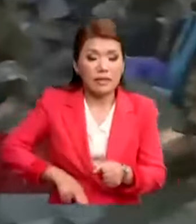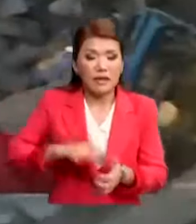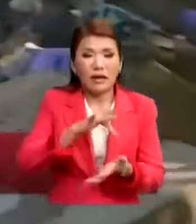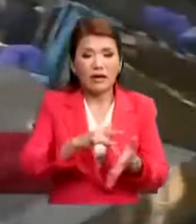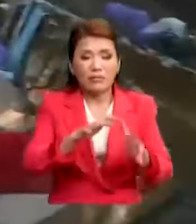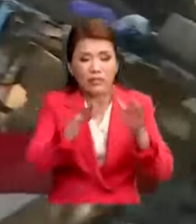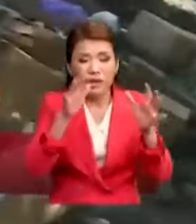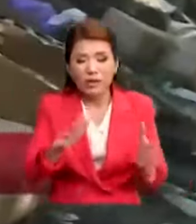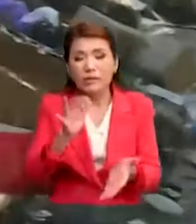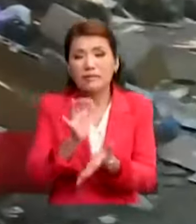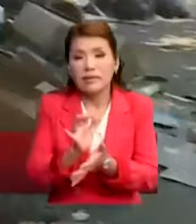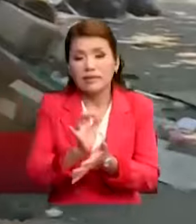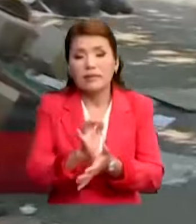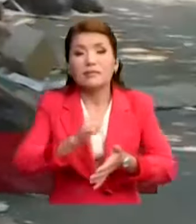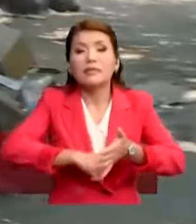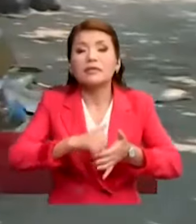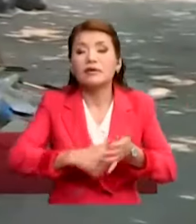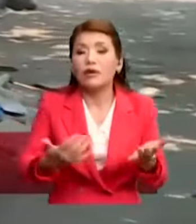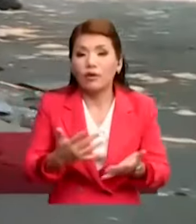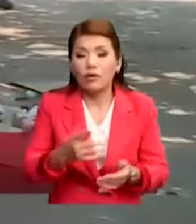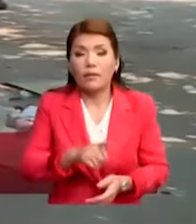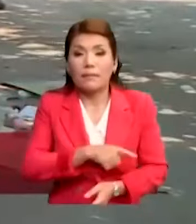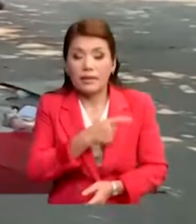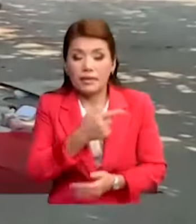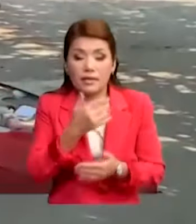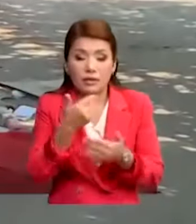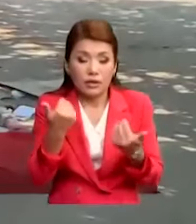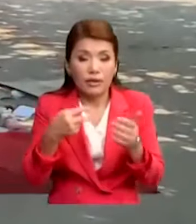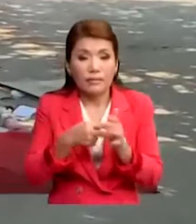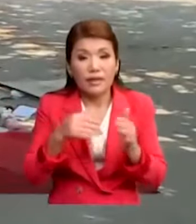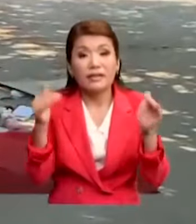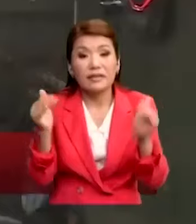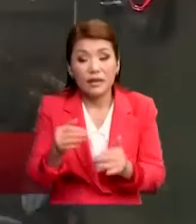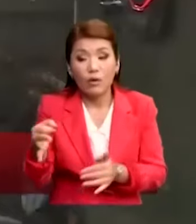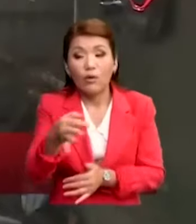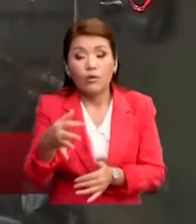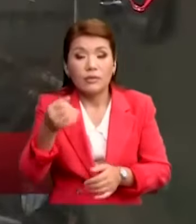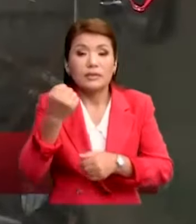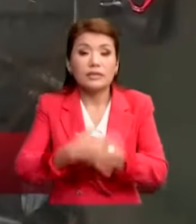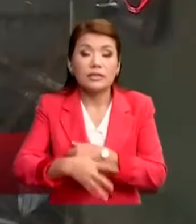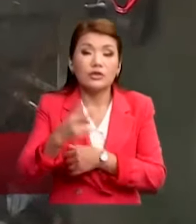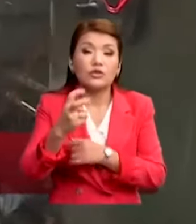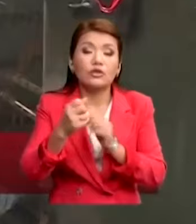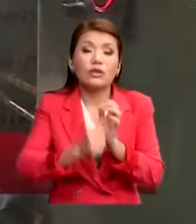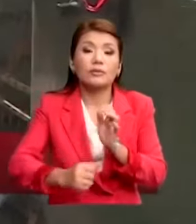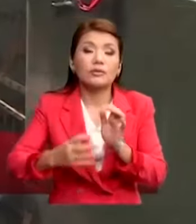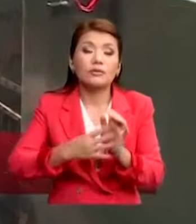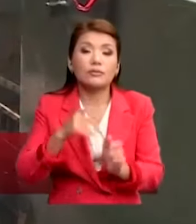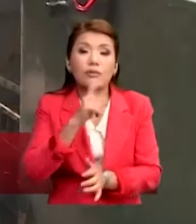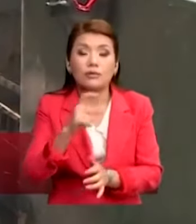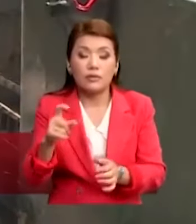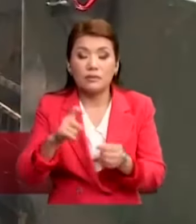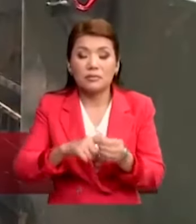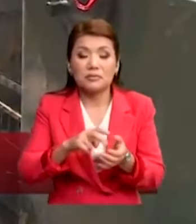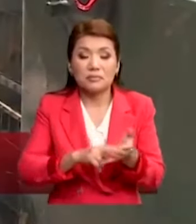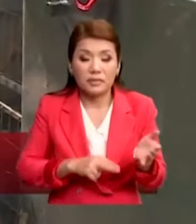көмілуінің бірнеше себебін атап өтті. Бастысы маман тапшылығы, тарифтің төмендігі, сондай-ақ облыс орталығында 269 мың адам тіркеуде тұр.